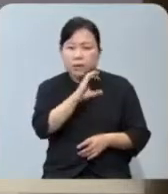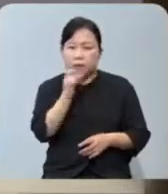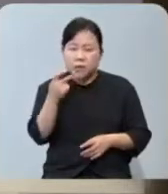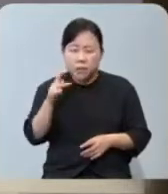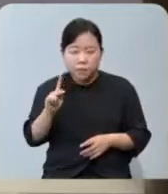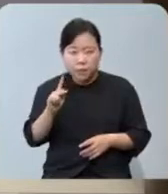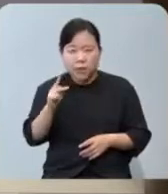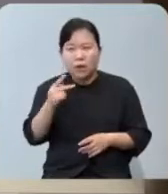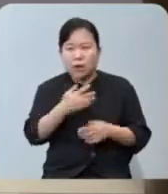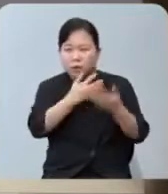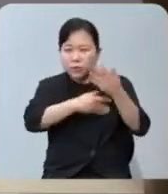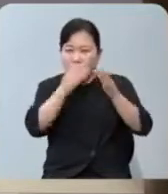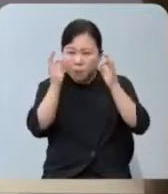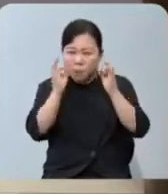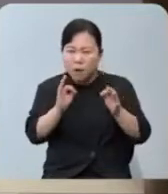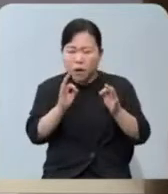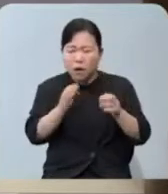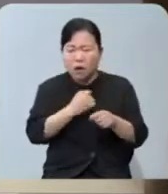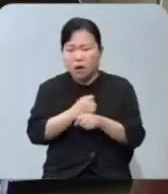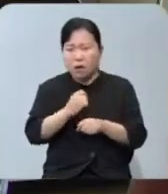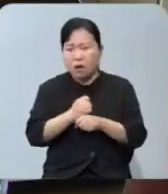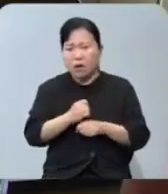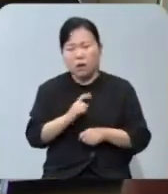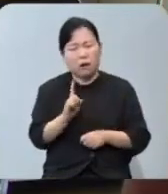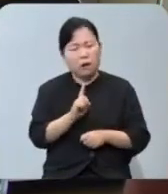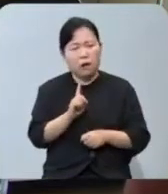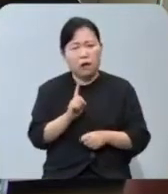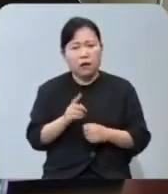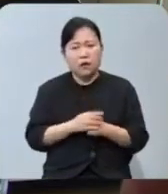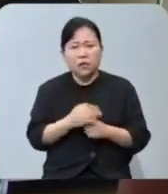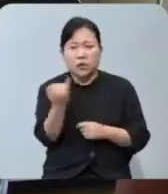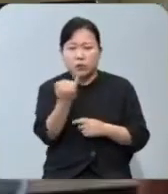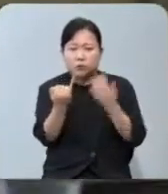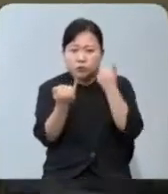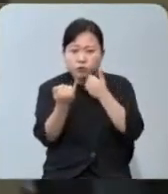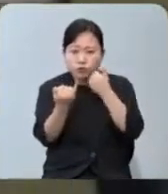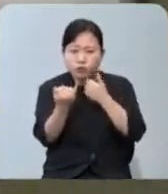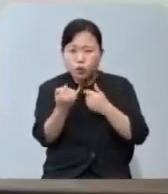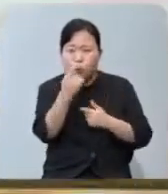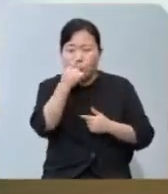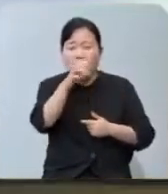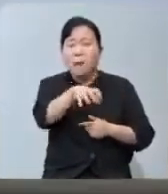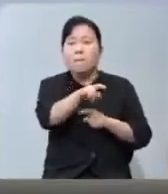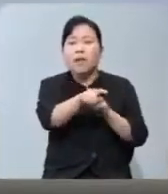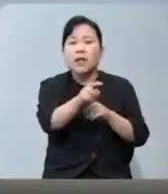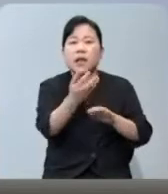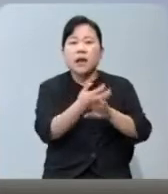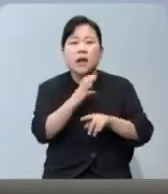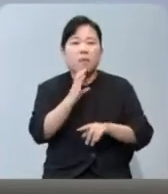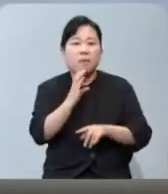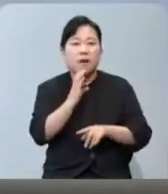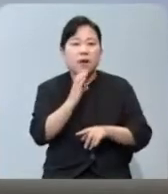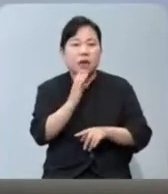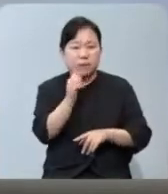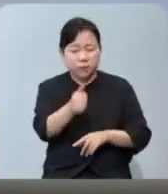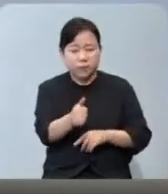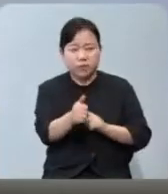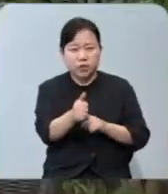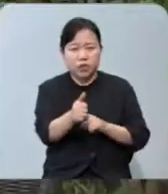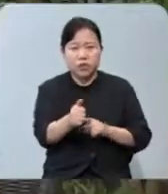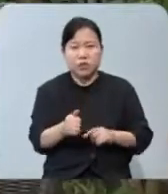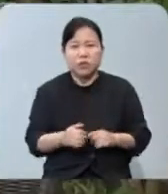를 확인한 순간 황당할 수 밖에 없었습니다 해당 여성은 길 건너편에서 또 다른 카페를 운영하는 업주 a 씨